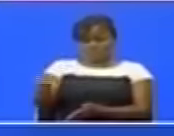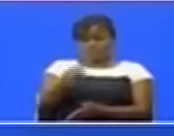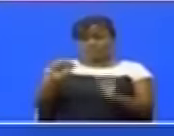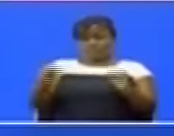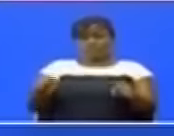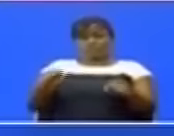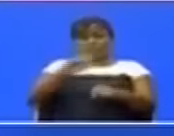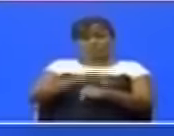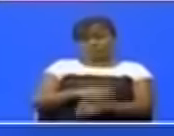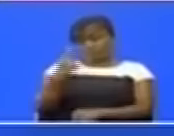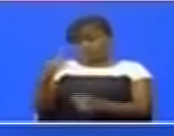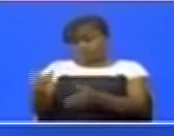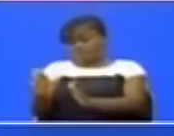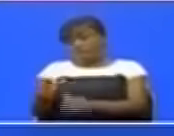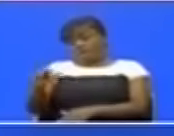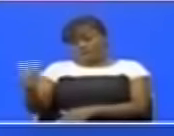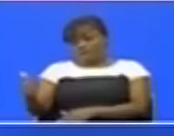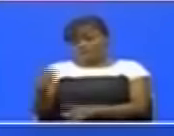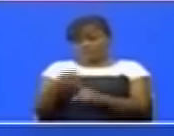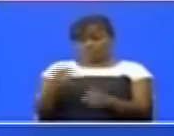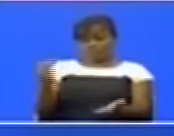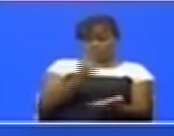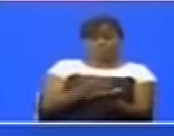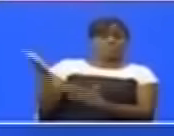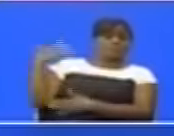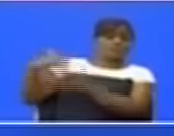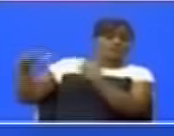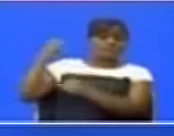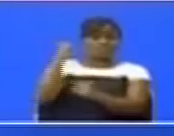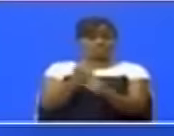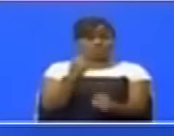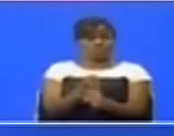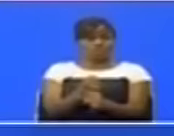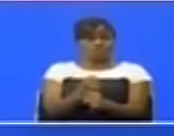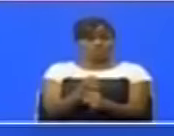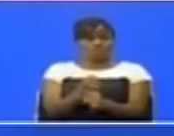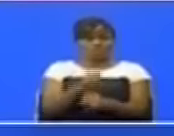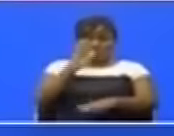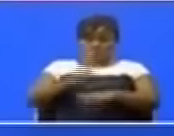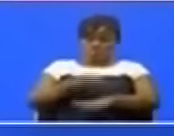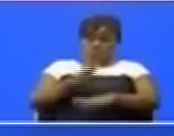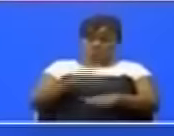found in one way or another from the nominees' previous careers, Mr. Speaker, is only fair